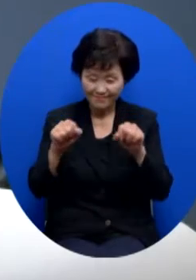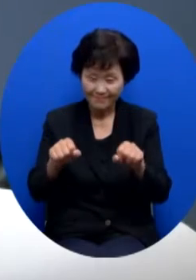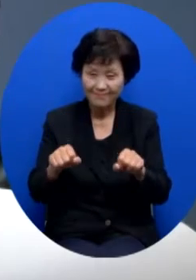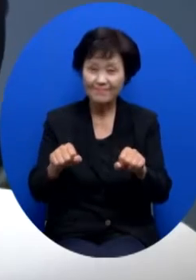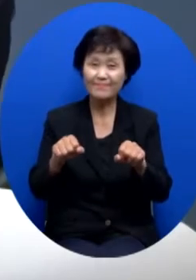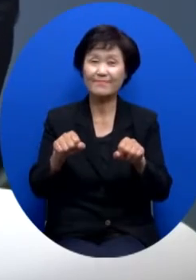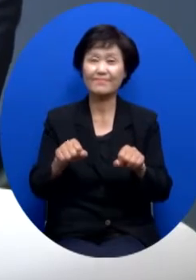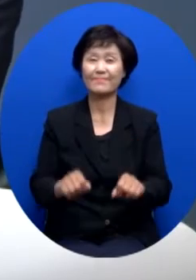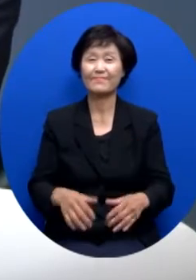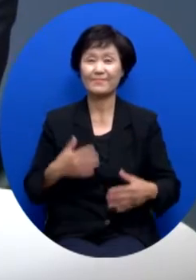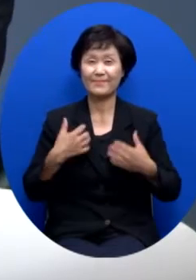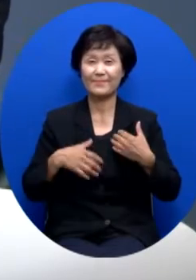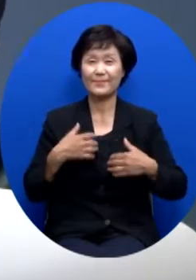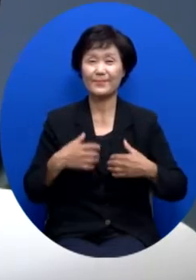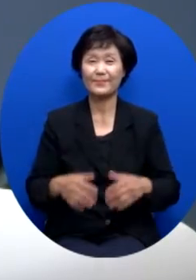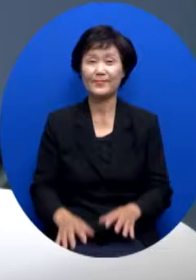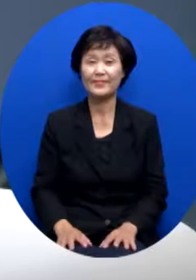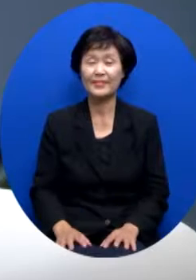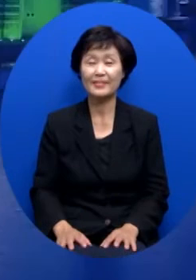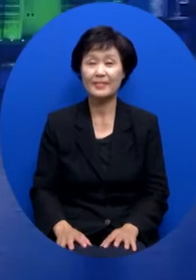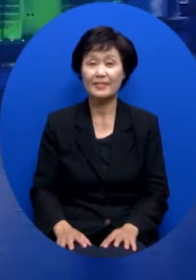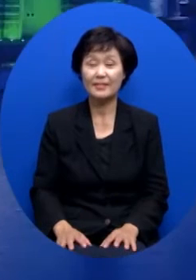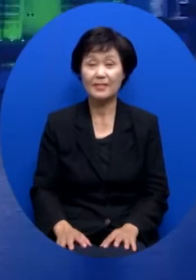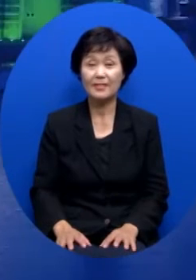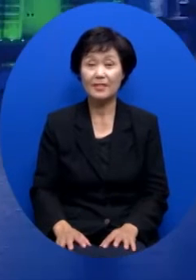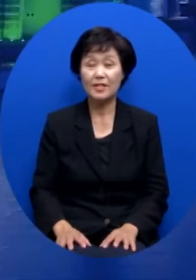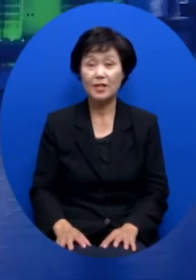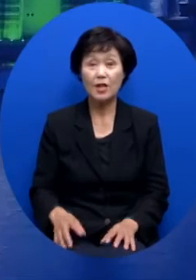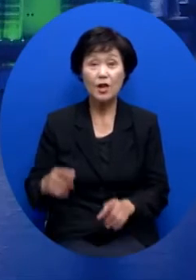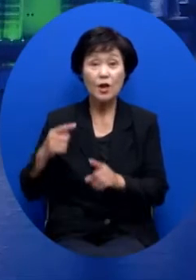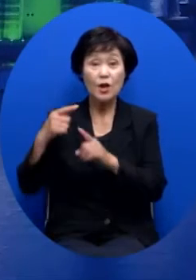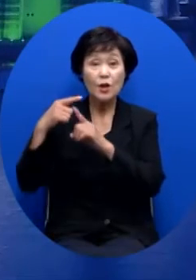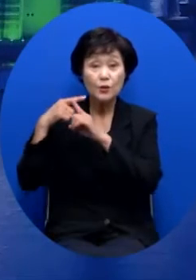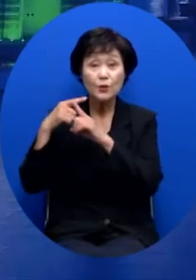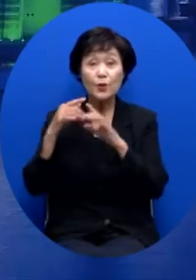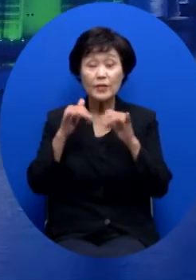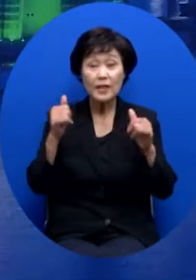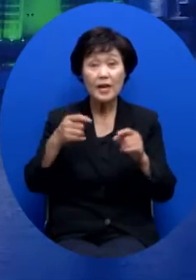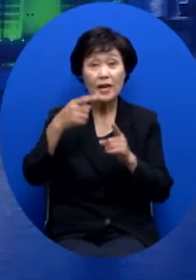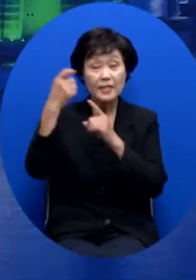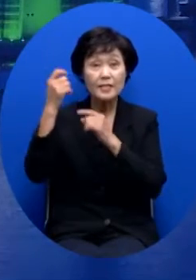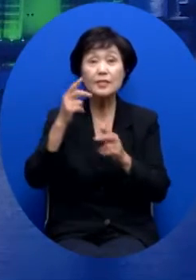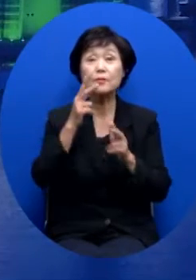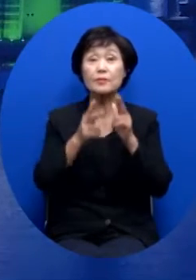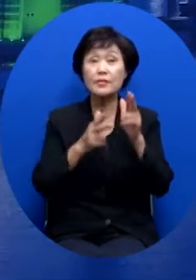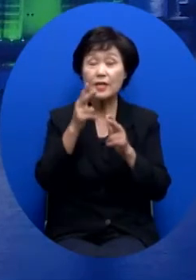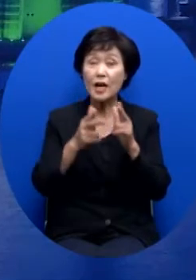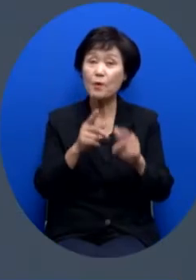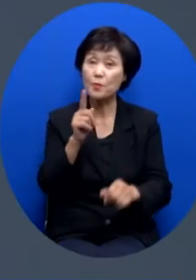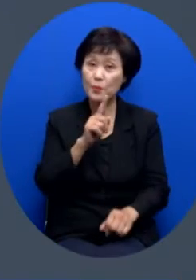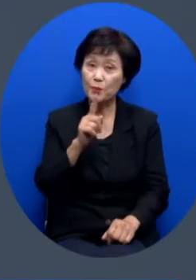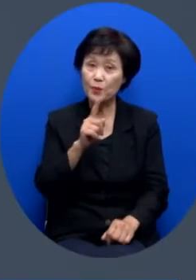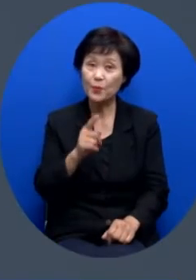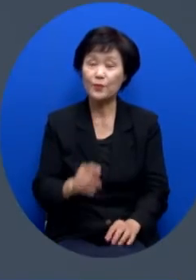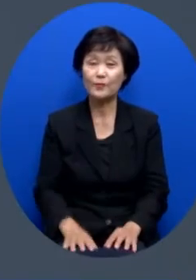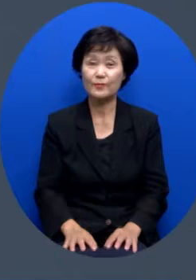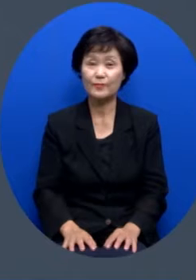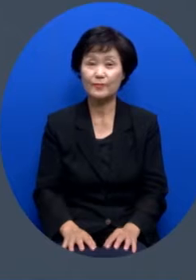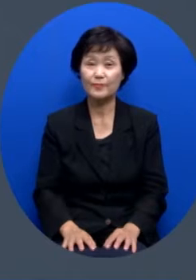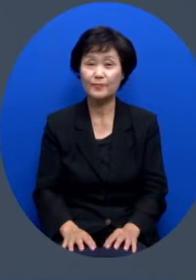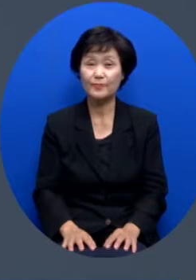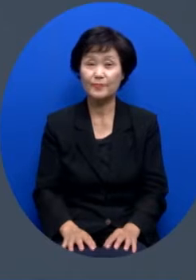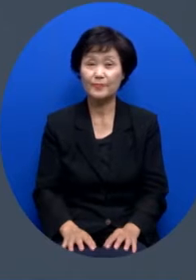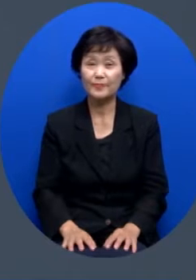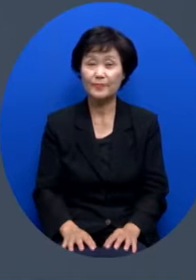그렇습니까 반갑습니다 4 목사님 먼저 순교적 기념사업회 가 어떤 단체인지 소개 부탁드리겠습니다 선교 기능 서편 은